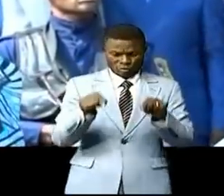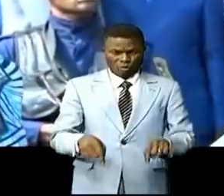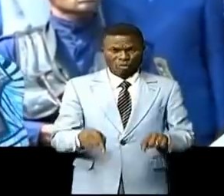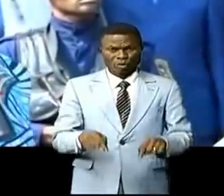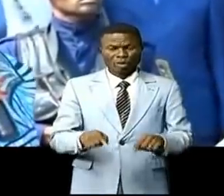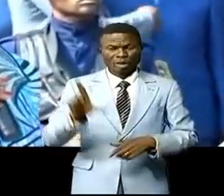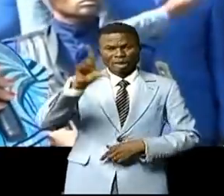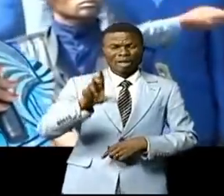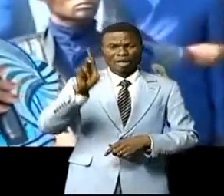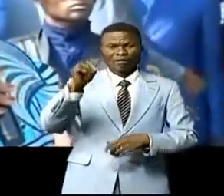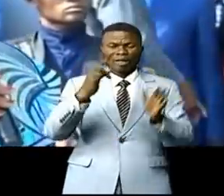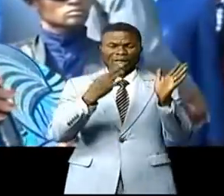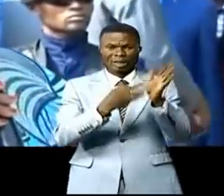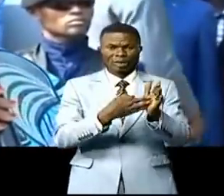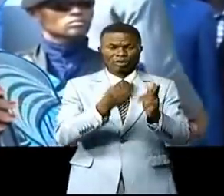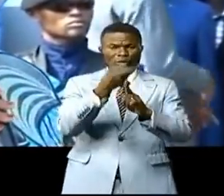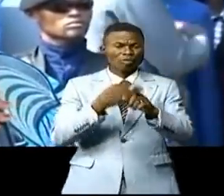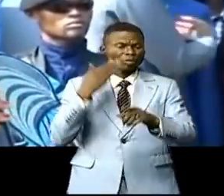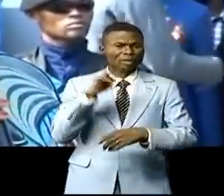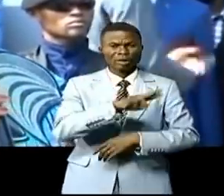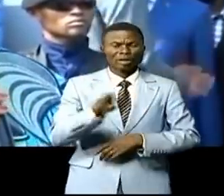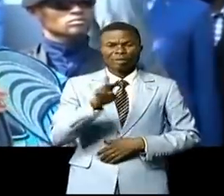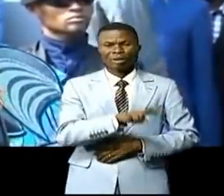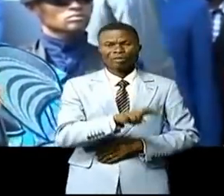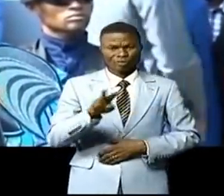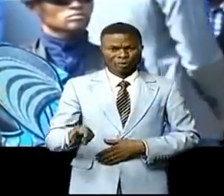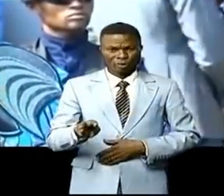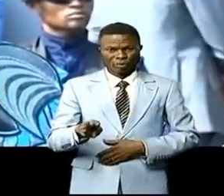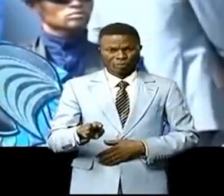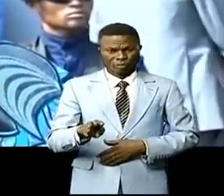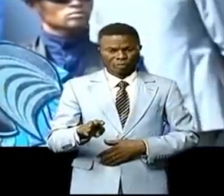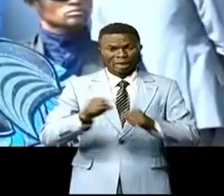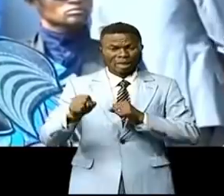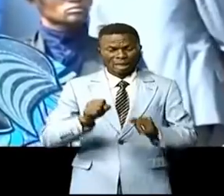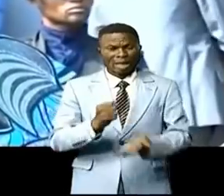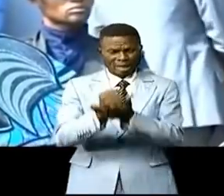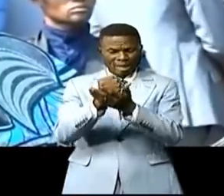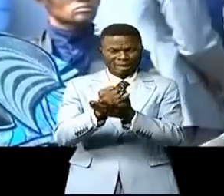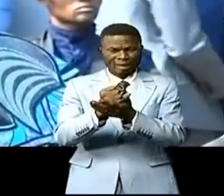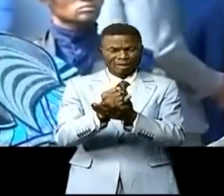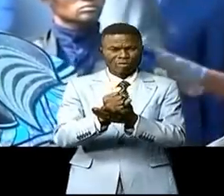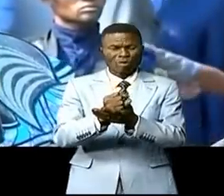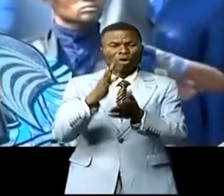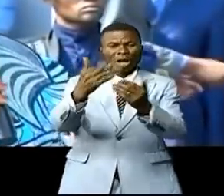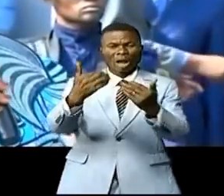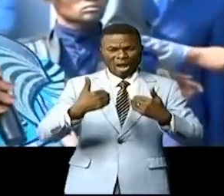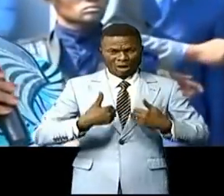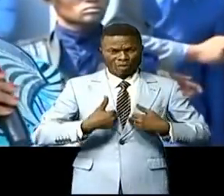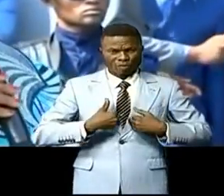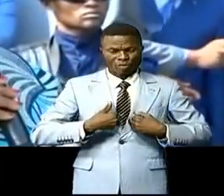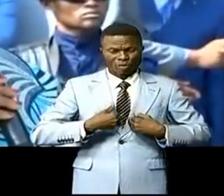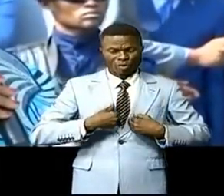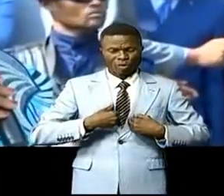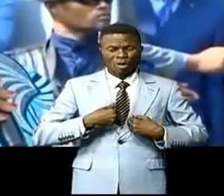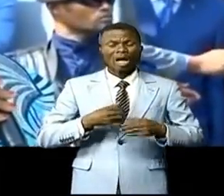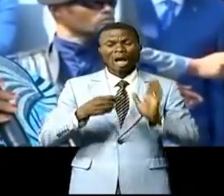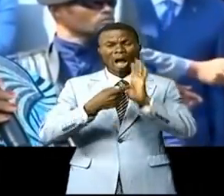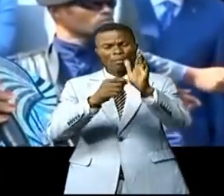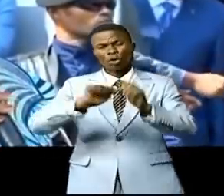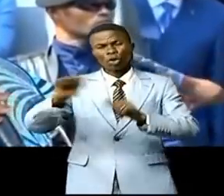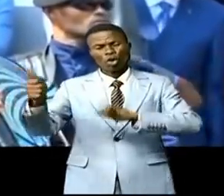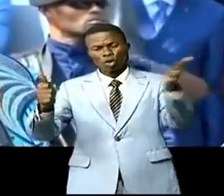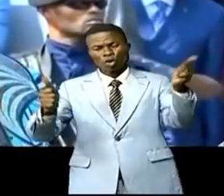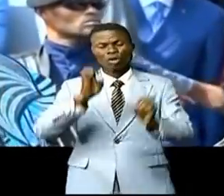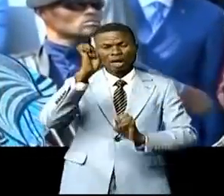lundi 28 mars 2022, et qui va vous ouvrir la voie menant aux autres étapes